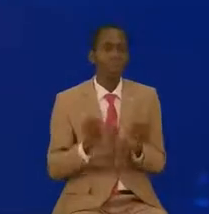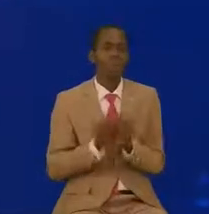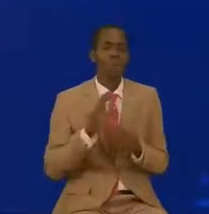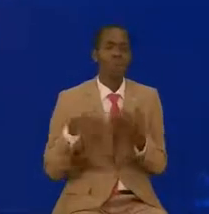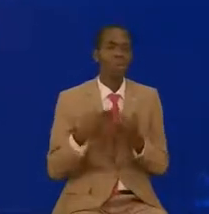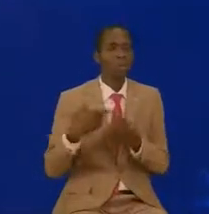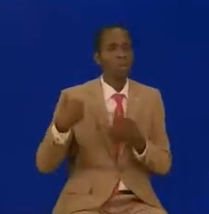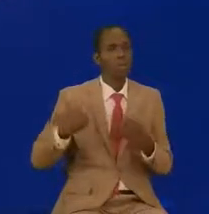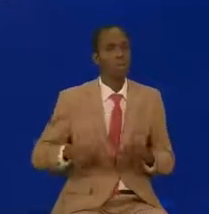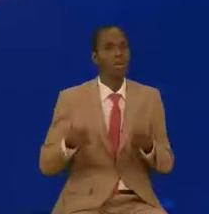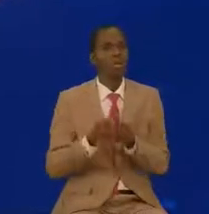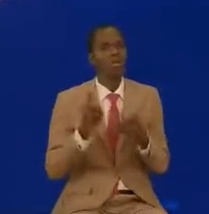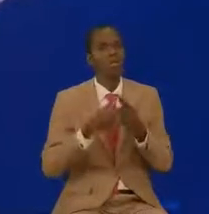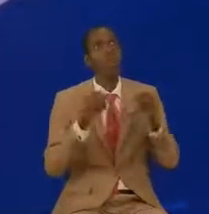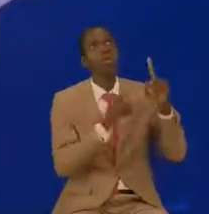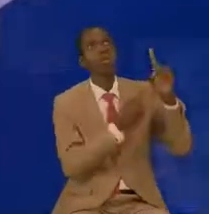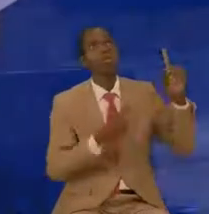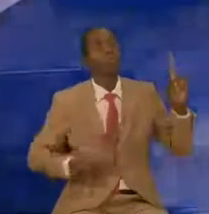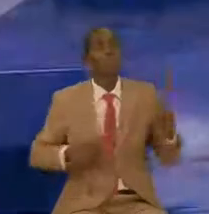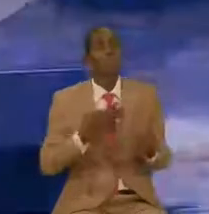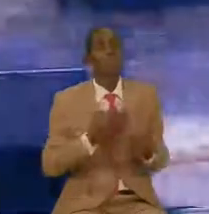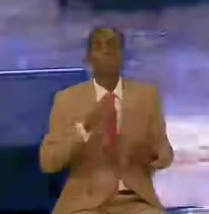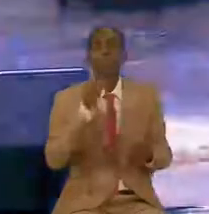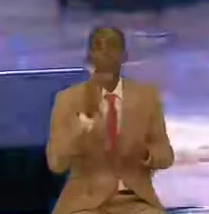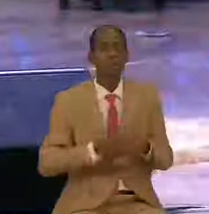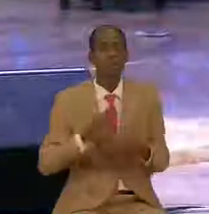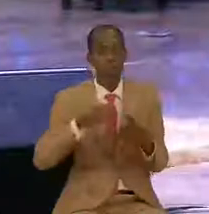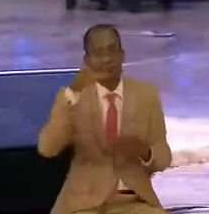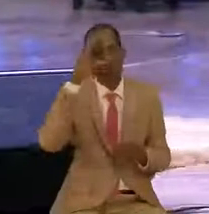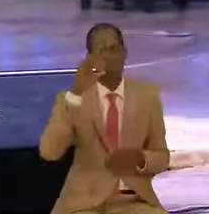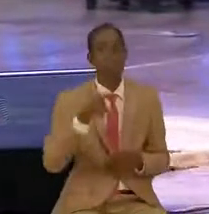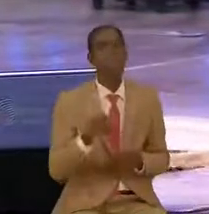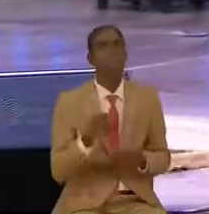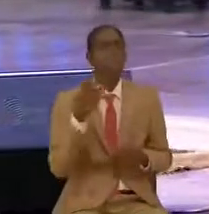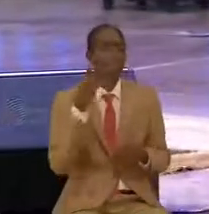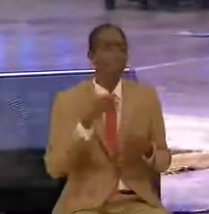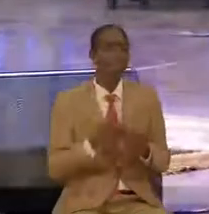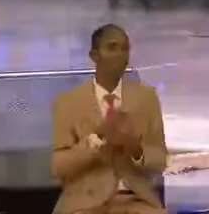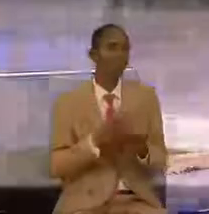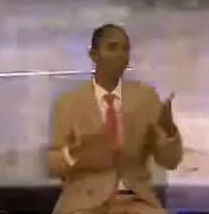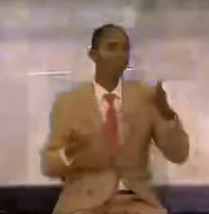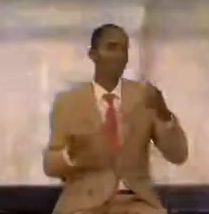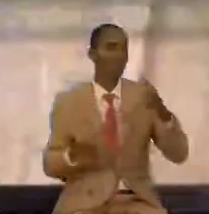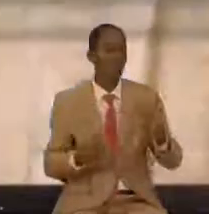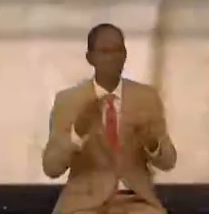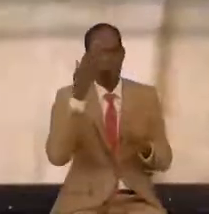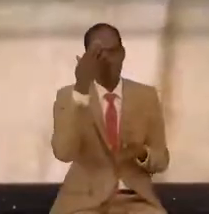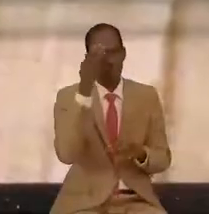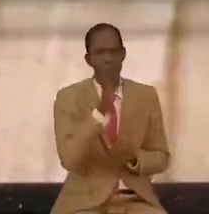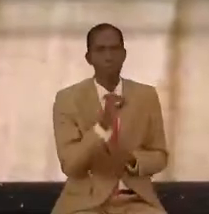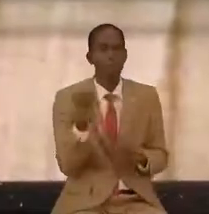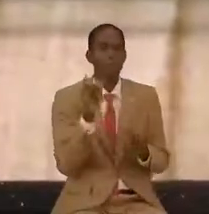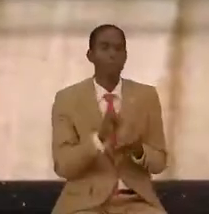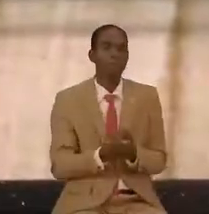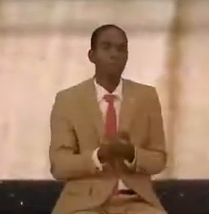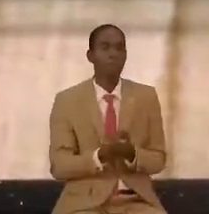Tout ce que vous faites, faites-le de bon cœur, comme pour le Seigneur et non pour des